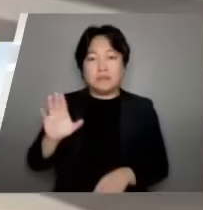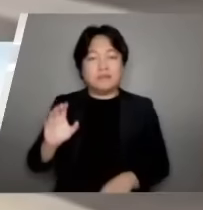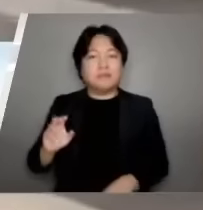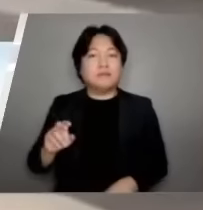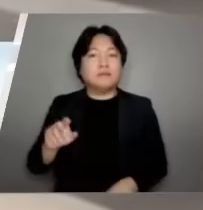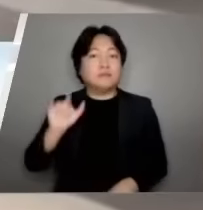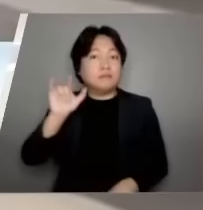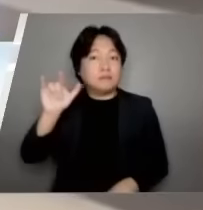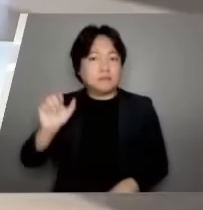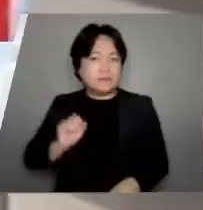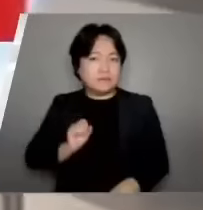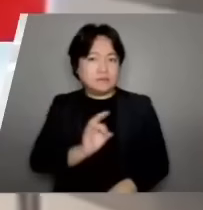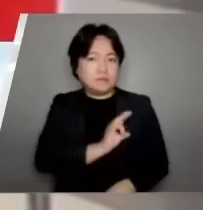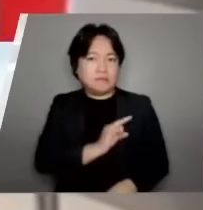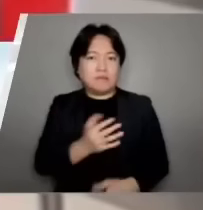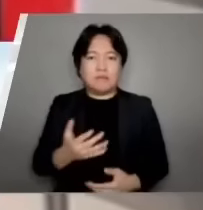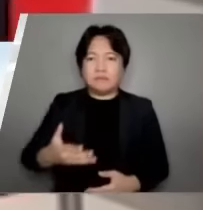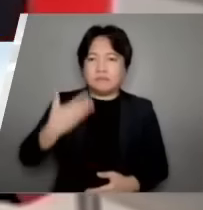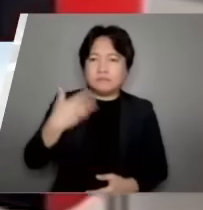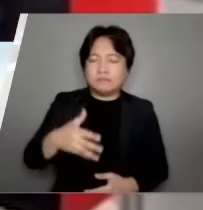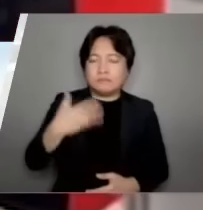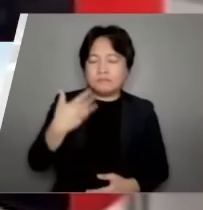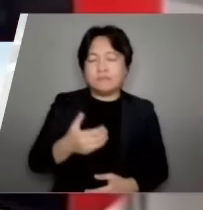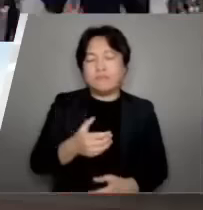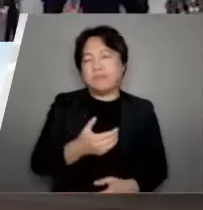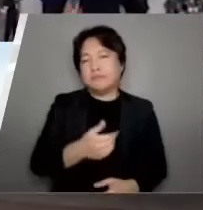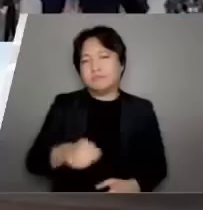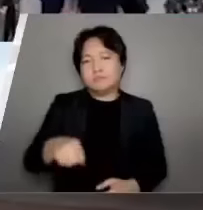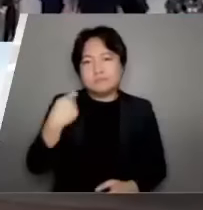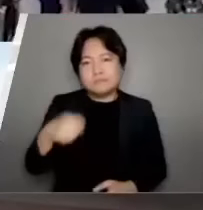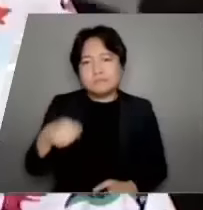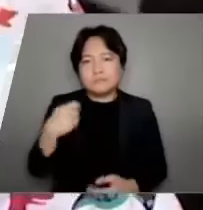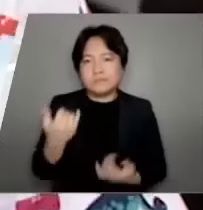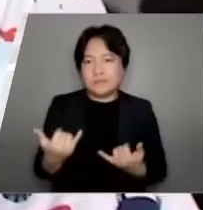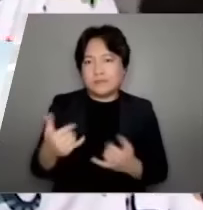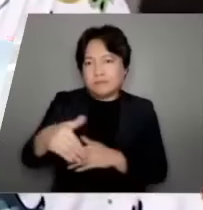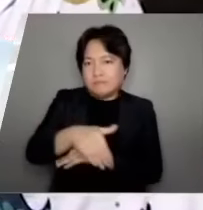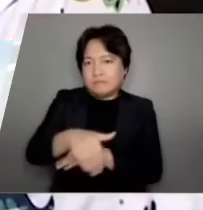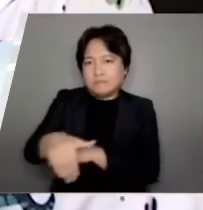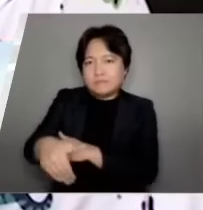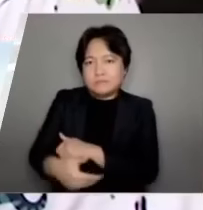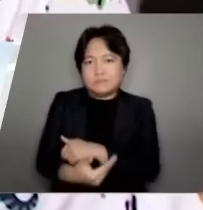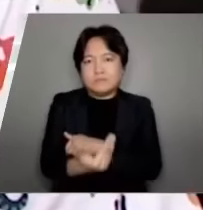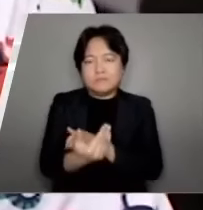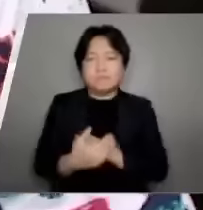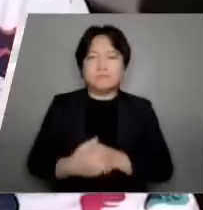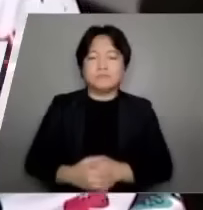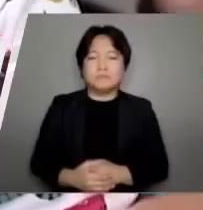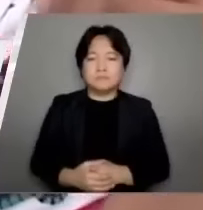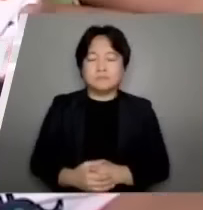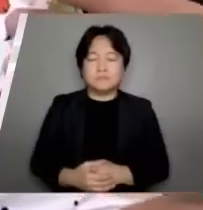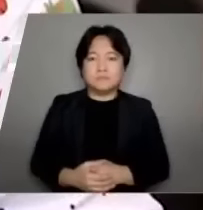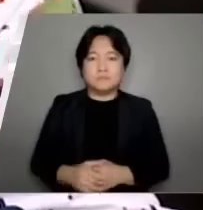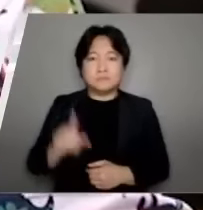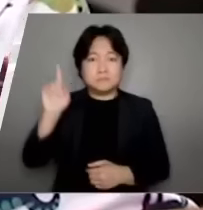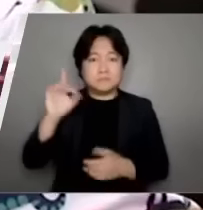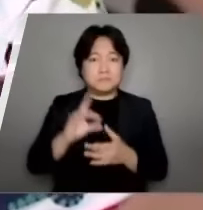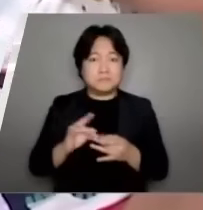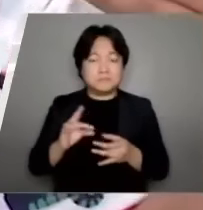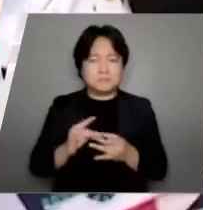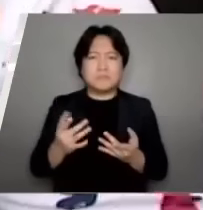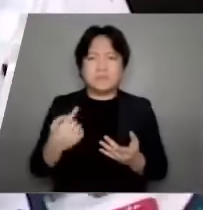system shutdown. Kanya-kanyang paypay din sila ngayong gabi. Lang kasi syempre in-expect namin